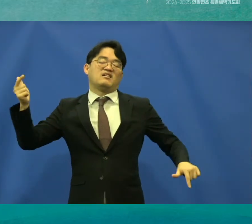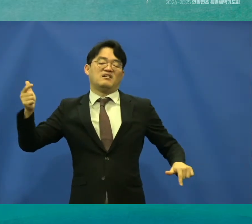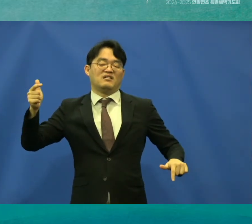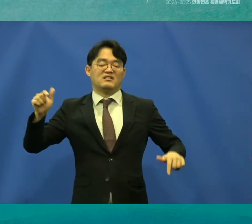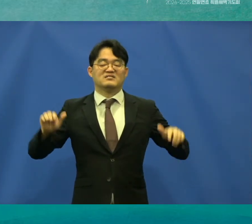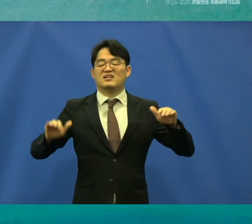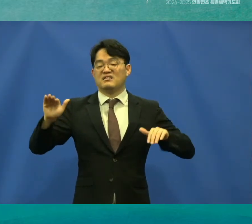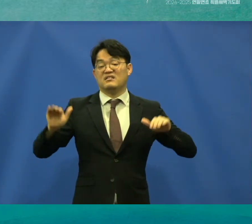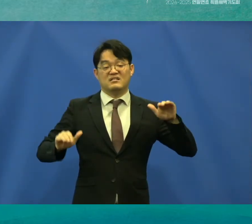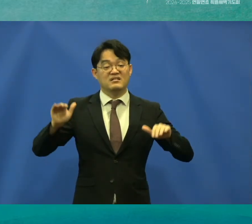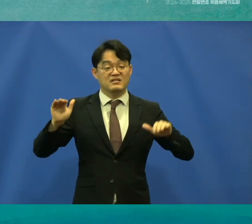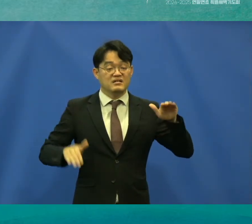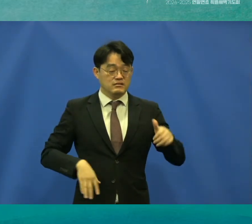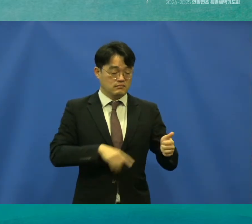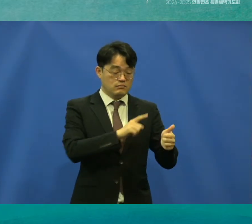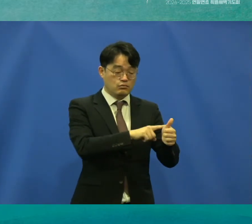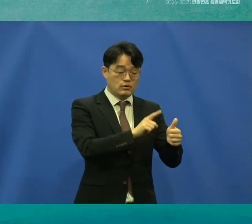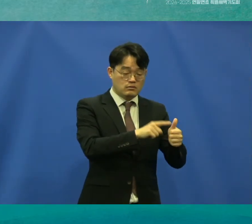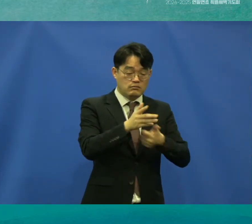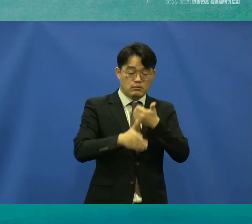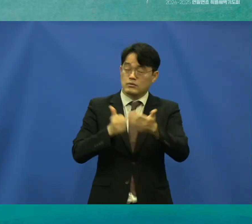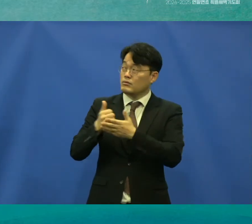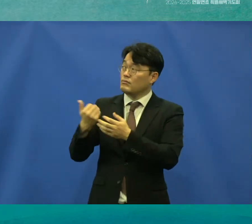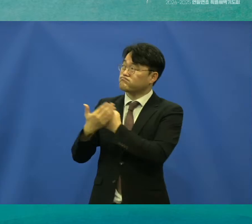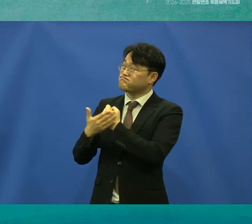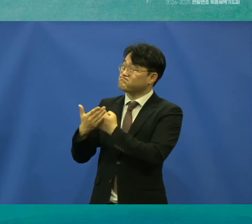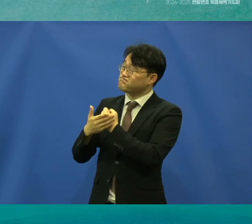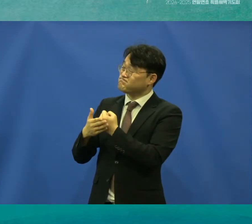요나는 하나님의 은혜를 이해할 수가 없었습니다.